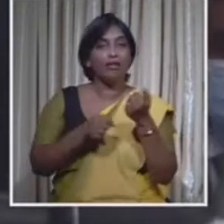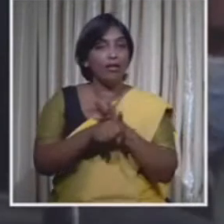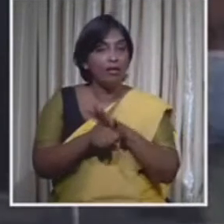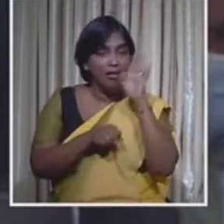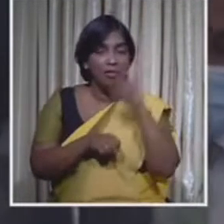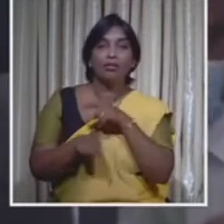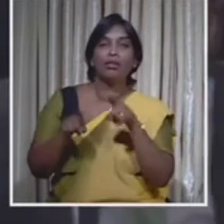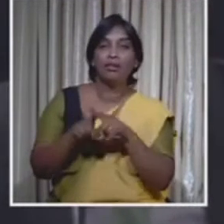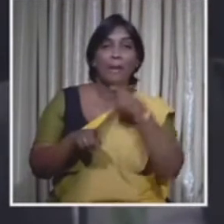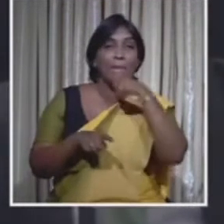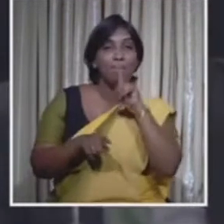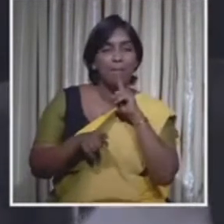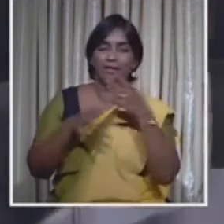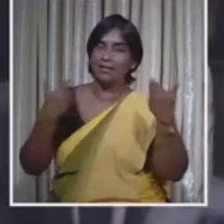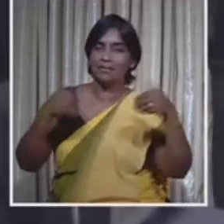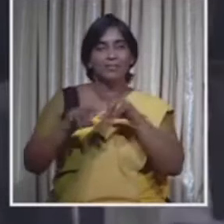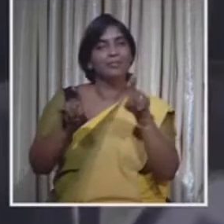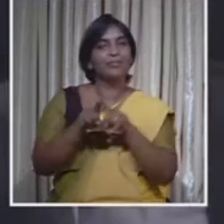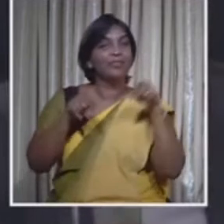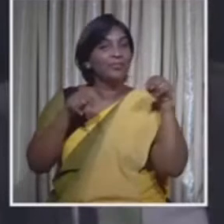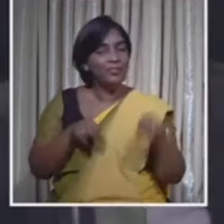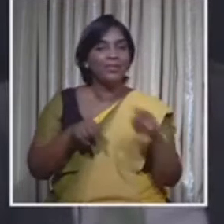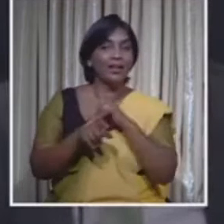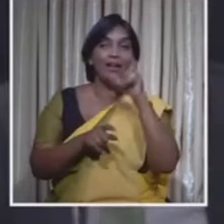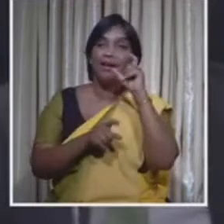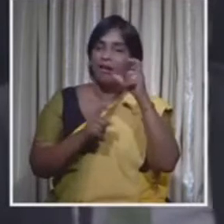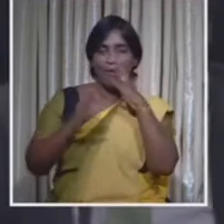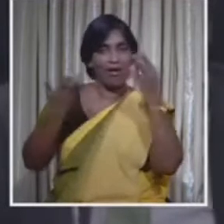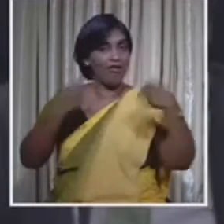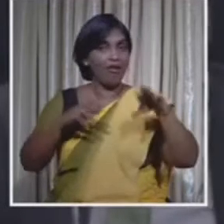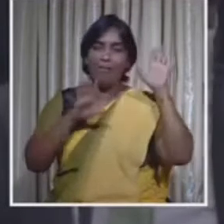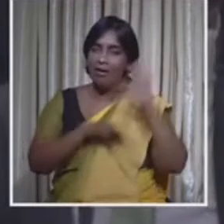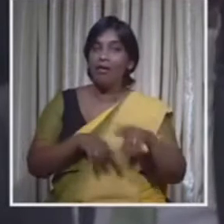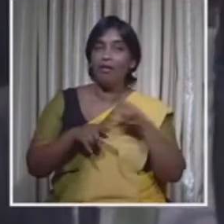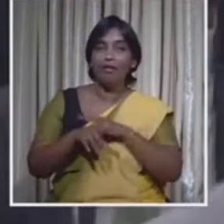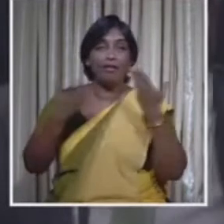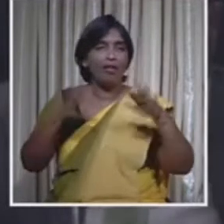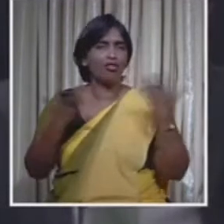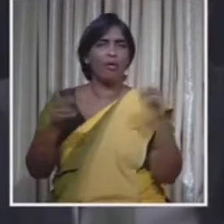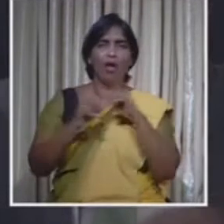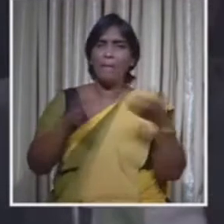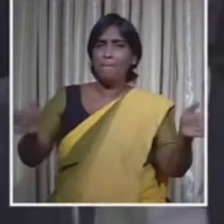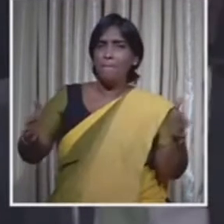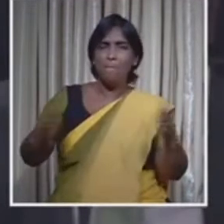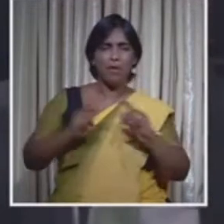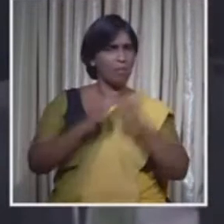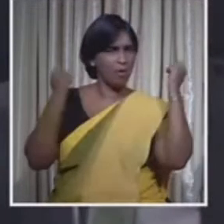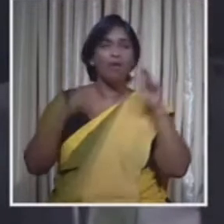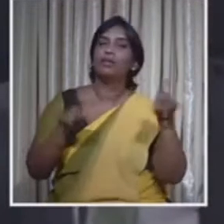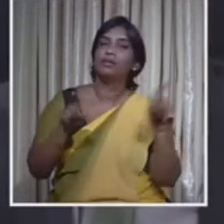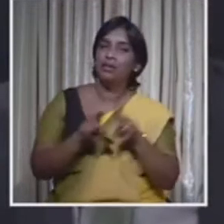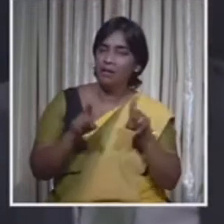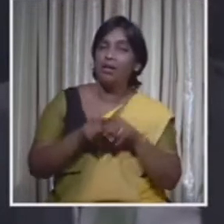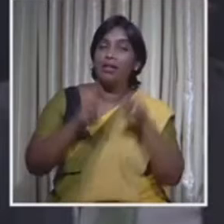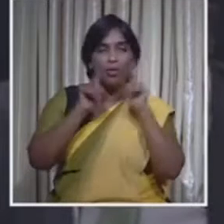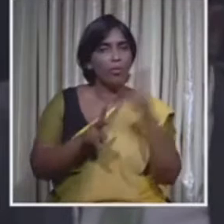එනකොට ගෙනෑවා පැණි නාඩගම. දැන් ගෙනෑවා කාබනික නාඩගම. නටපු නැටුමකුත් නැහැ. බෙරේ පළුවකුත් නැහැ.